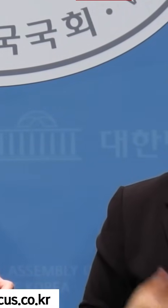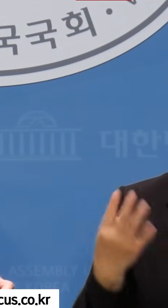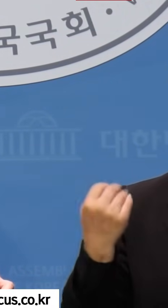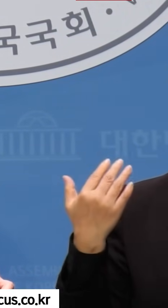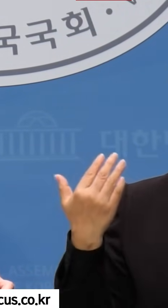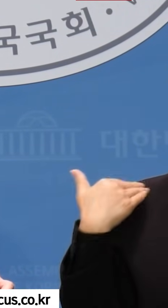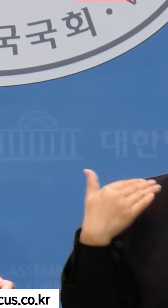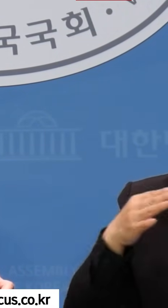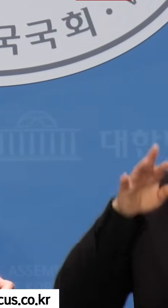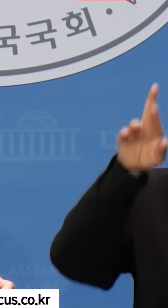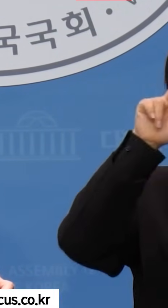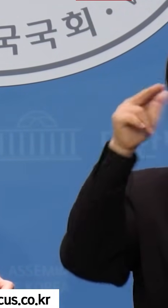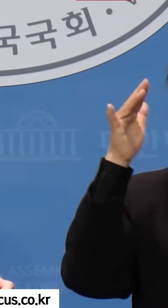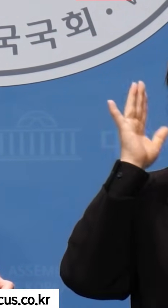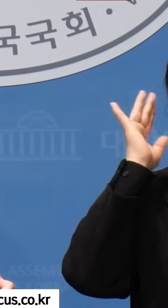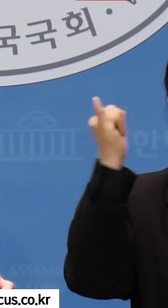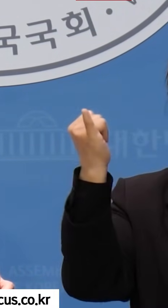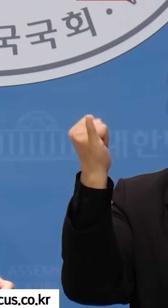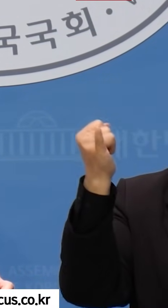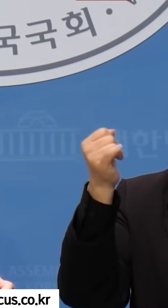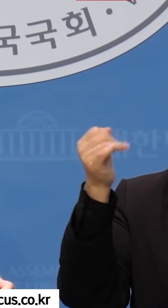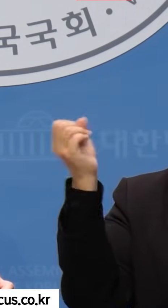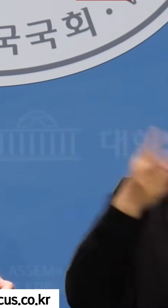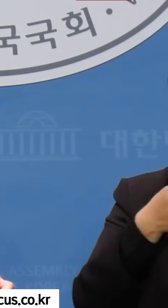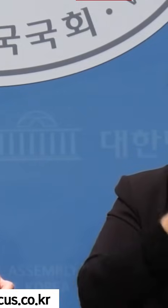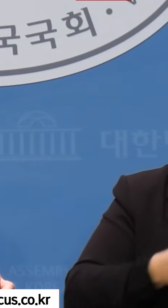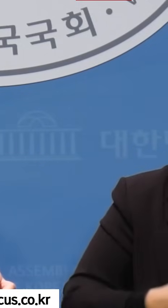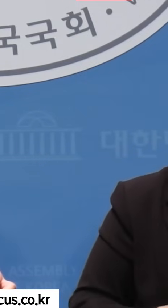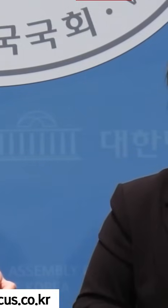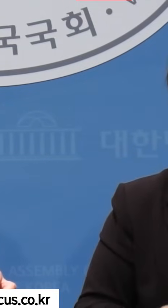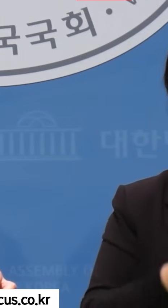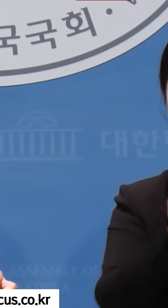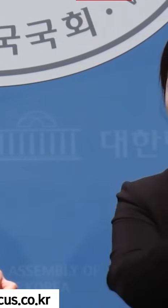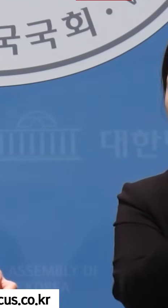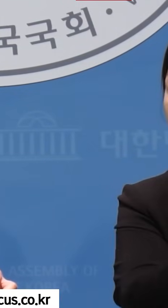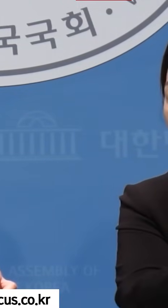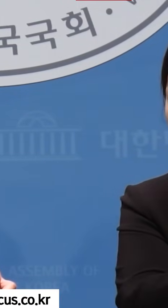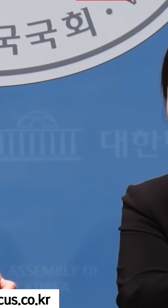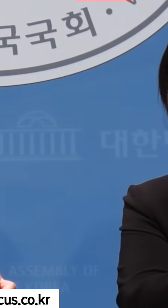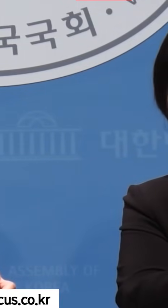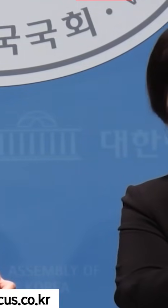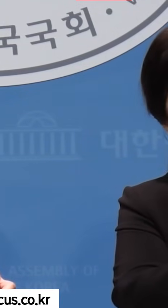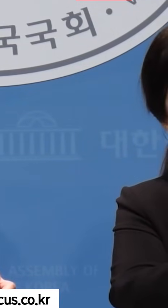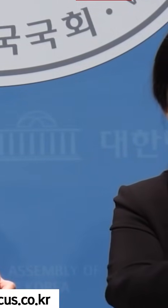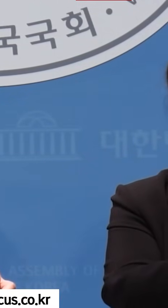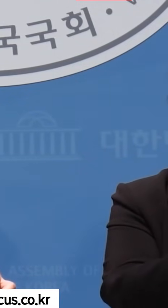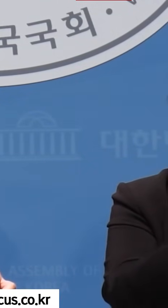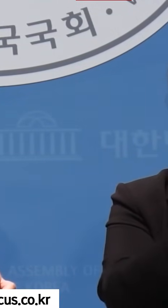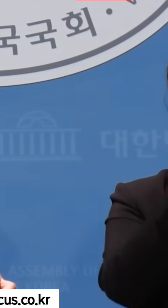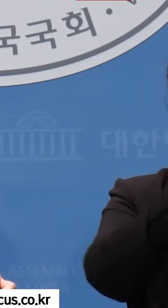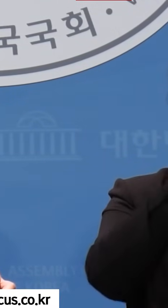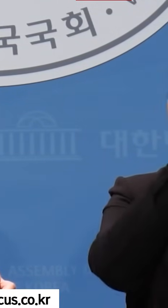전에 박근혜 대통령과 윤석열 대통령이 만나셨더라고요. 전 참 그 그림이 재밌었던 게요,